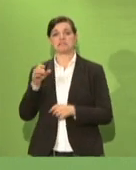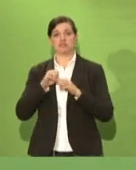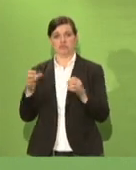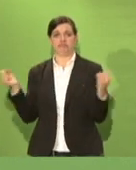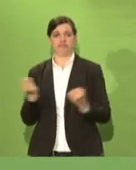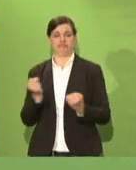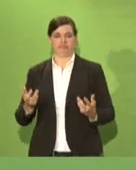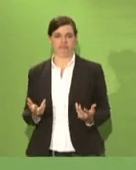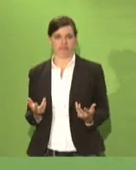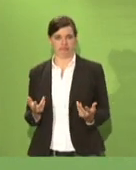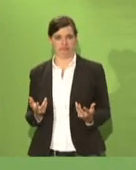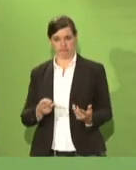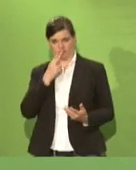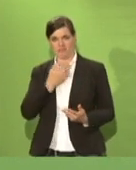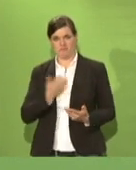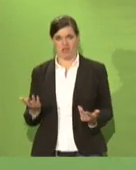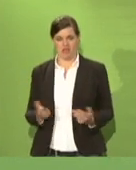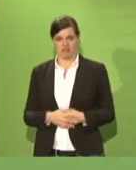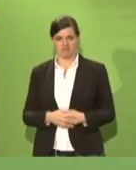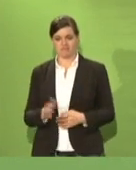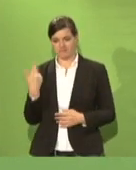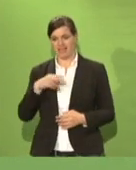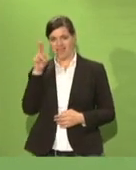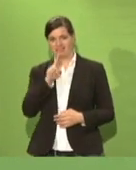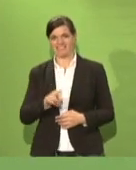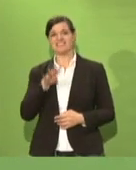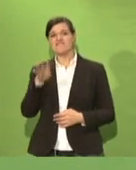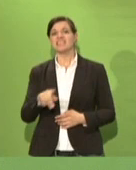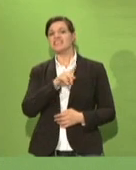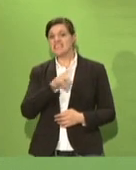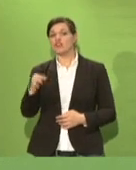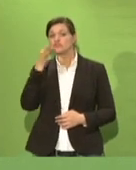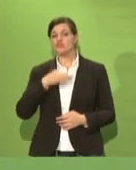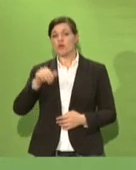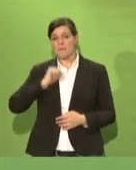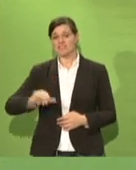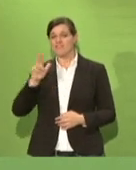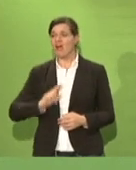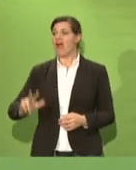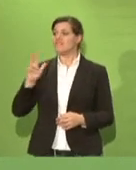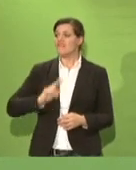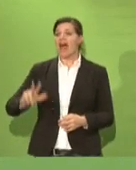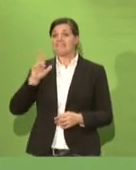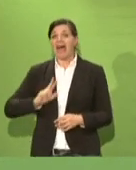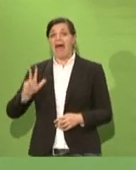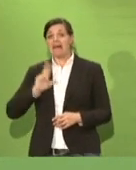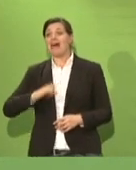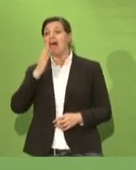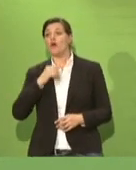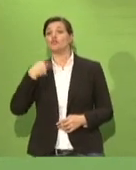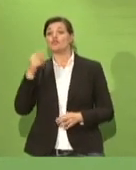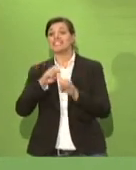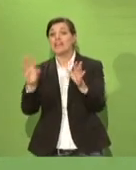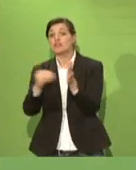Rauf und runter. Und ich habe es gelesen, 14.000 junge Mädchen stehen sich die Füße platt, um in die Sendung Germany's